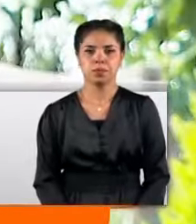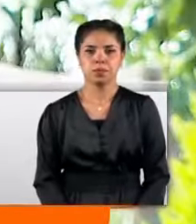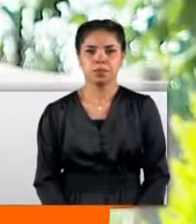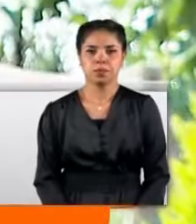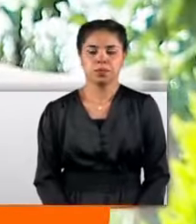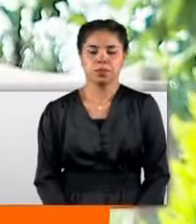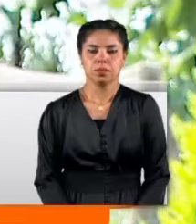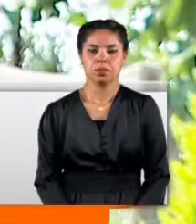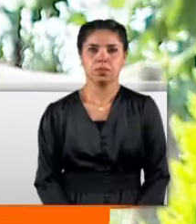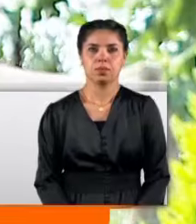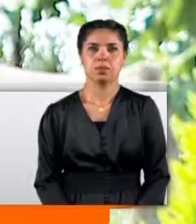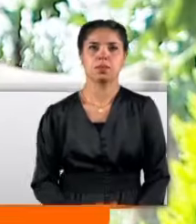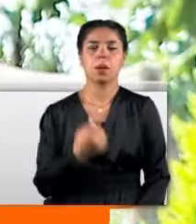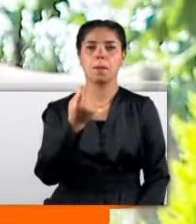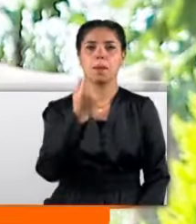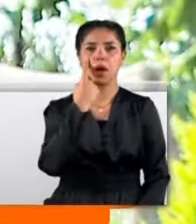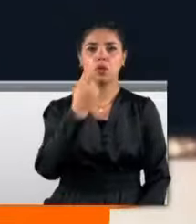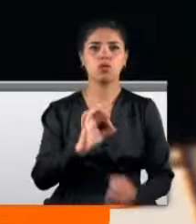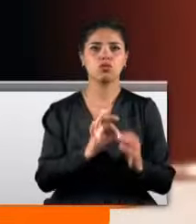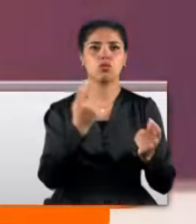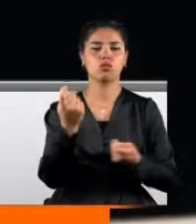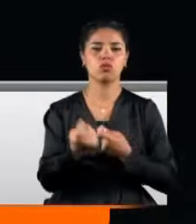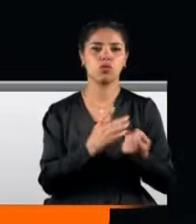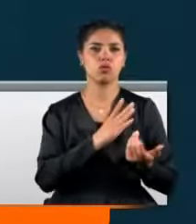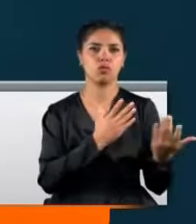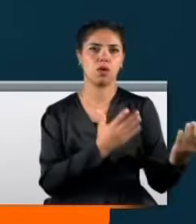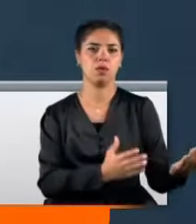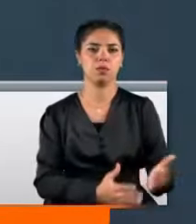Baştan beri olayı parayla çözmeye çalışıyor.